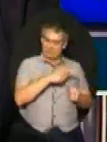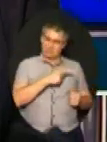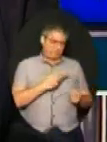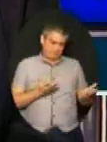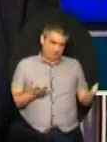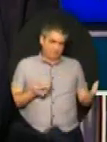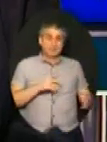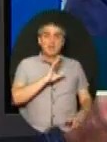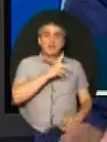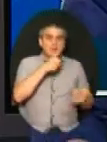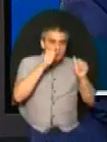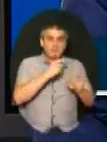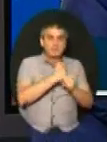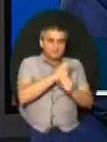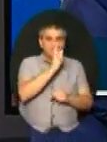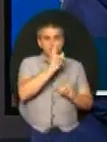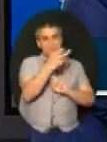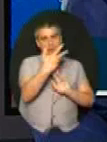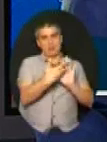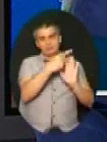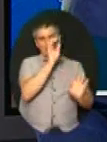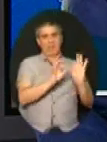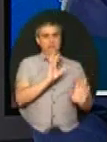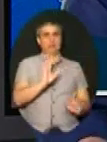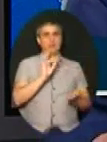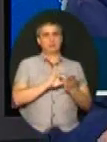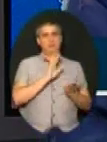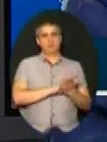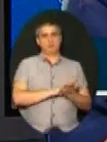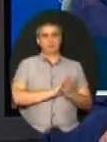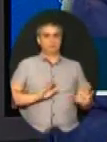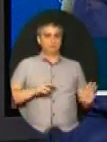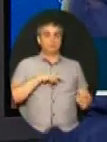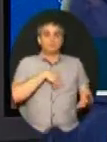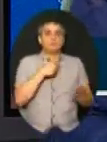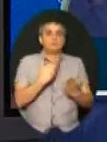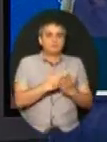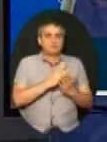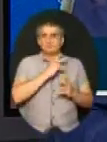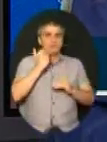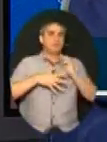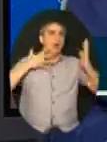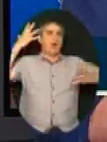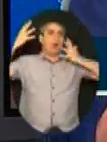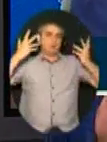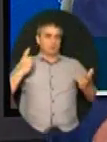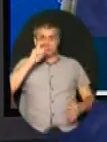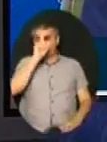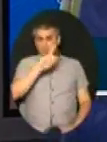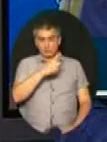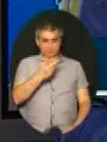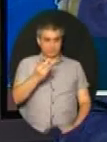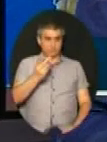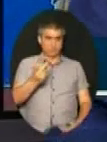עוברת. ברור שעצם המודעה, מי שעשה אותה צריך לחקור אותו, זה הסתה, נקודה. דבר שני, אני מציע לנו להפסיק להיות היסטריים, כנראה שיותו מידי